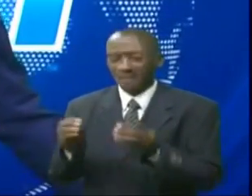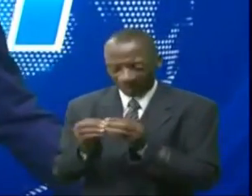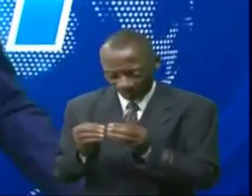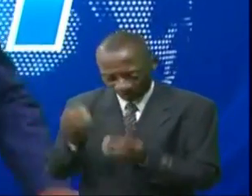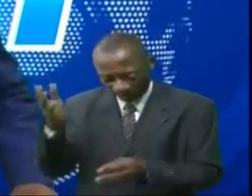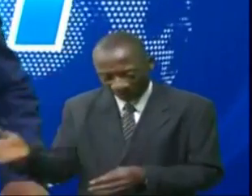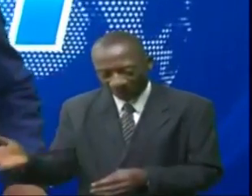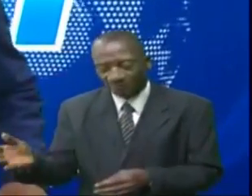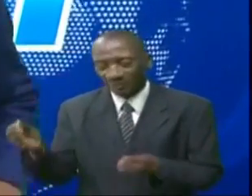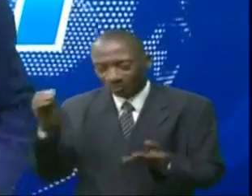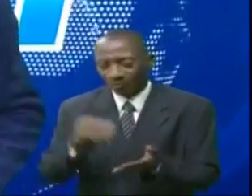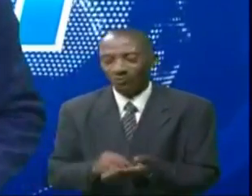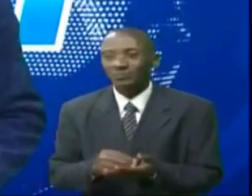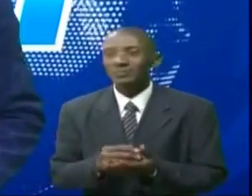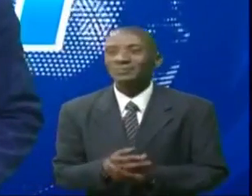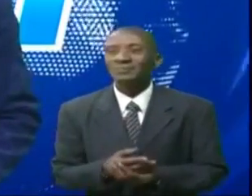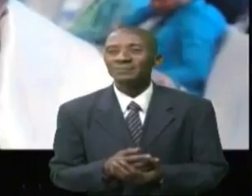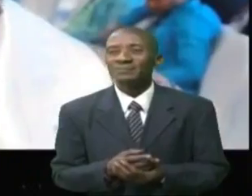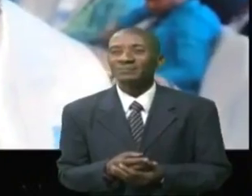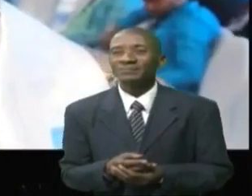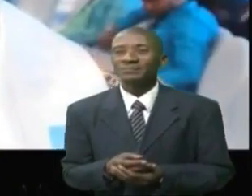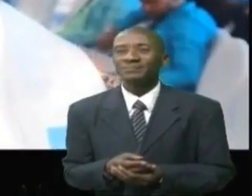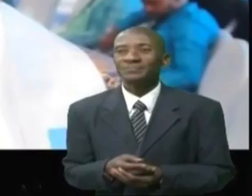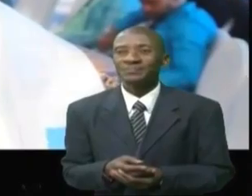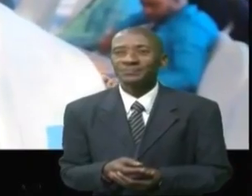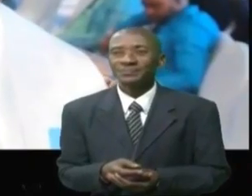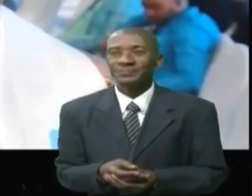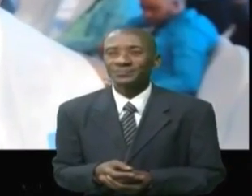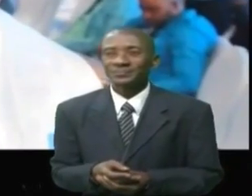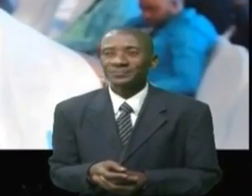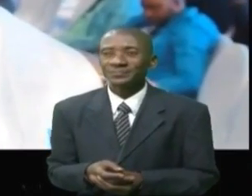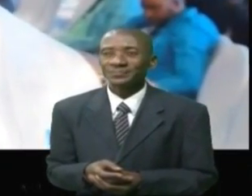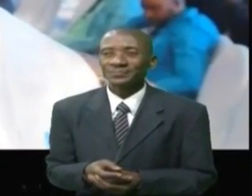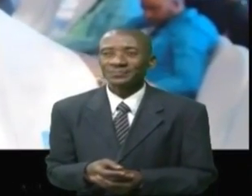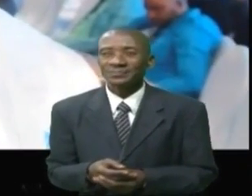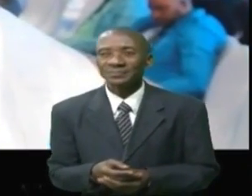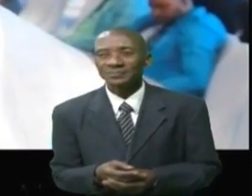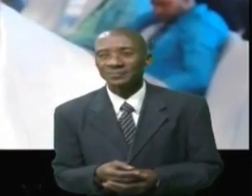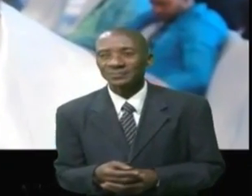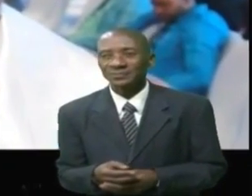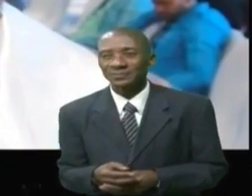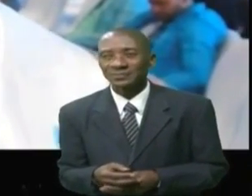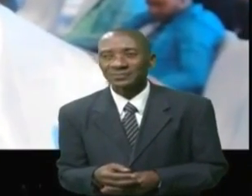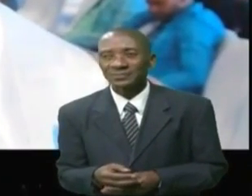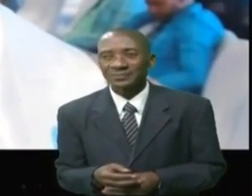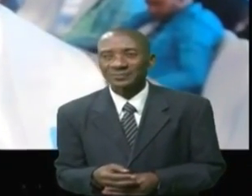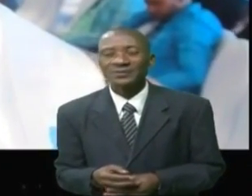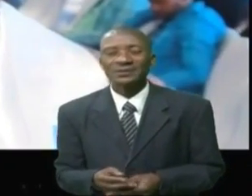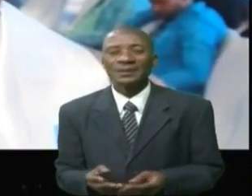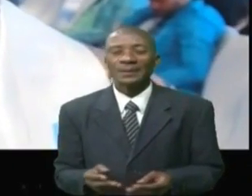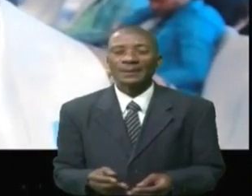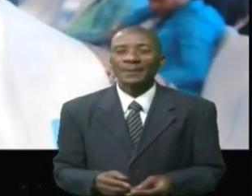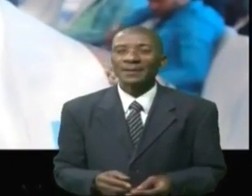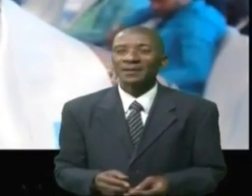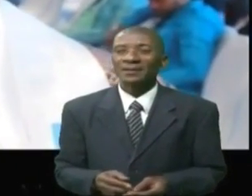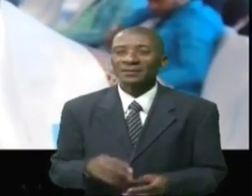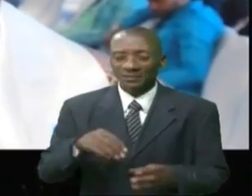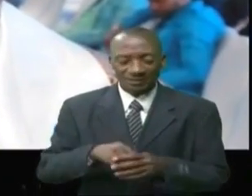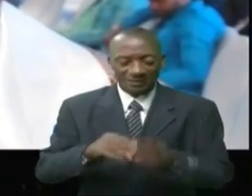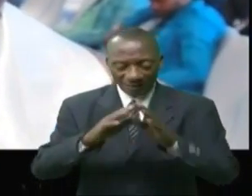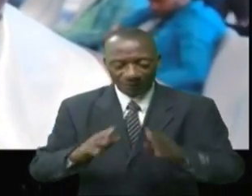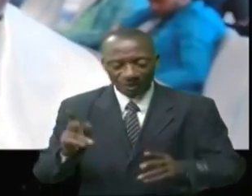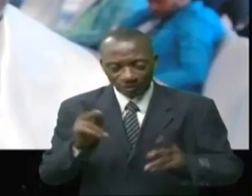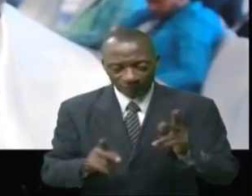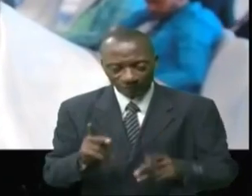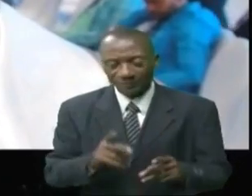Félix-Antoine Tshisekedi Tshilombo. Mais une fois de plus, de nous retrouver du bon côté de l'histoire, dans cette